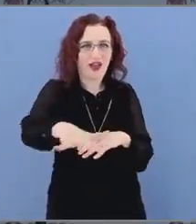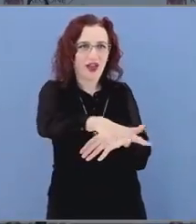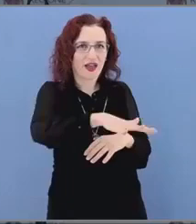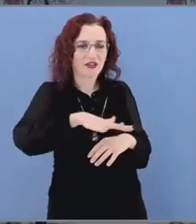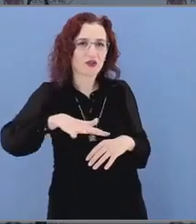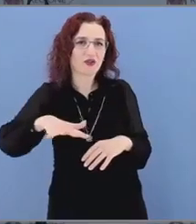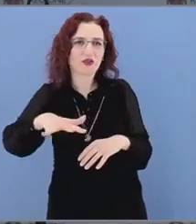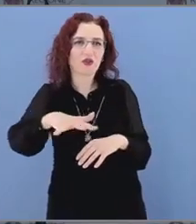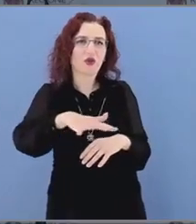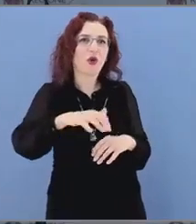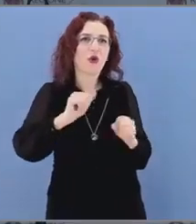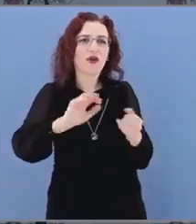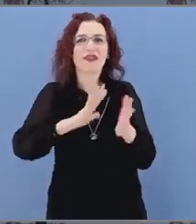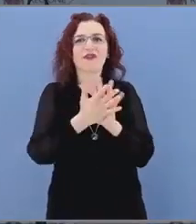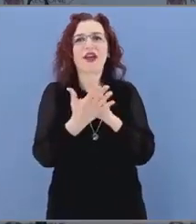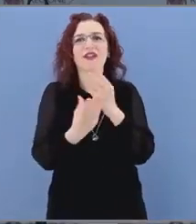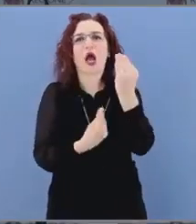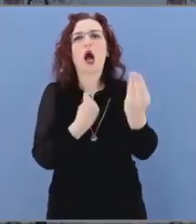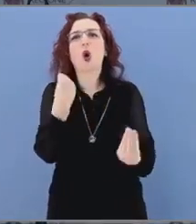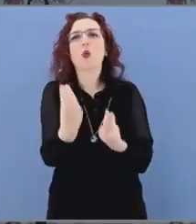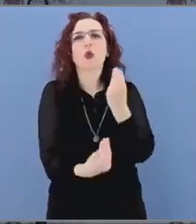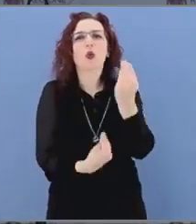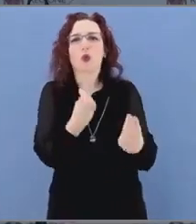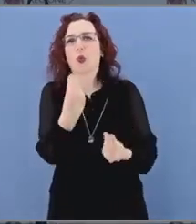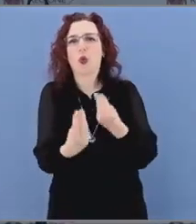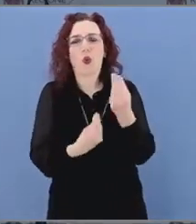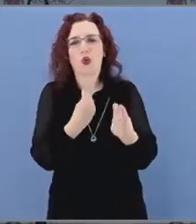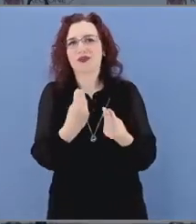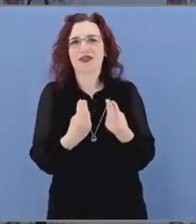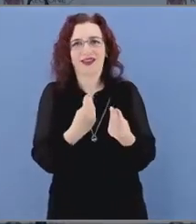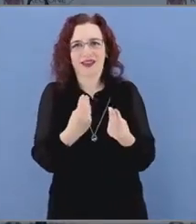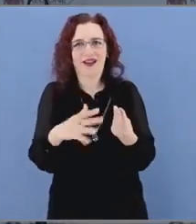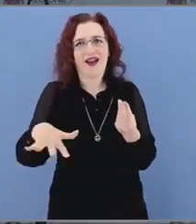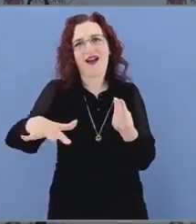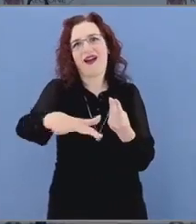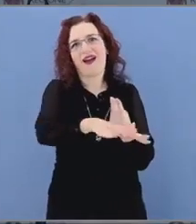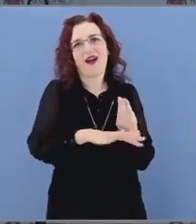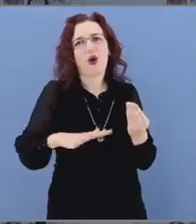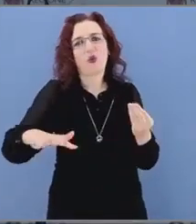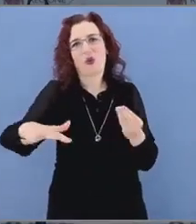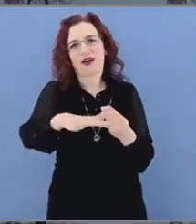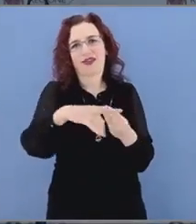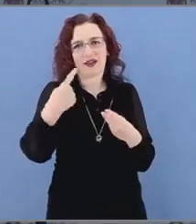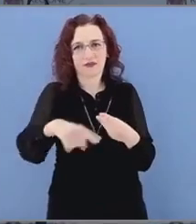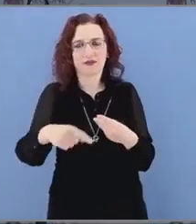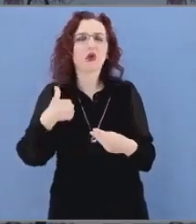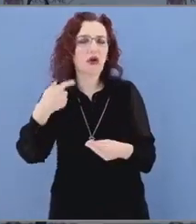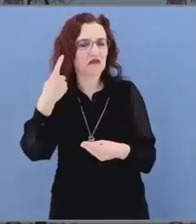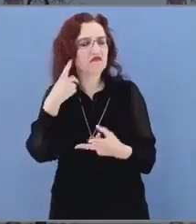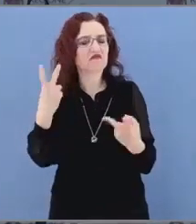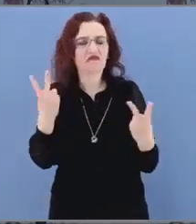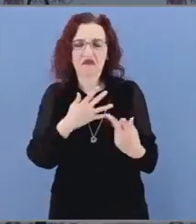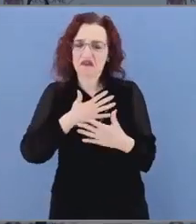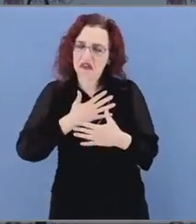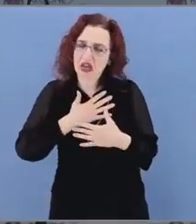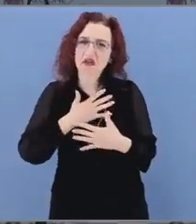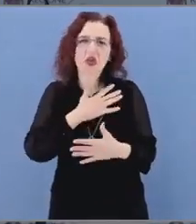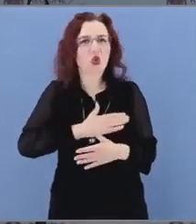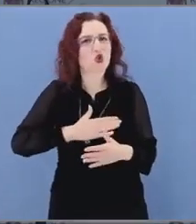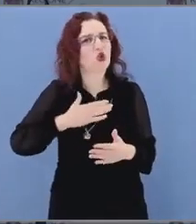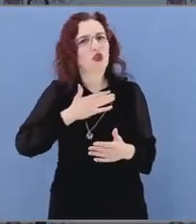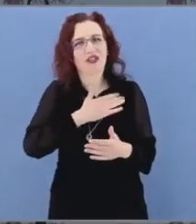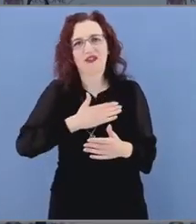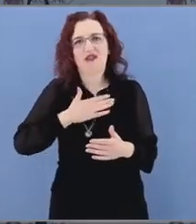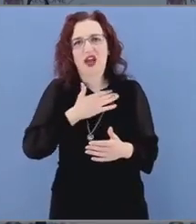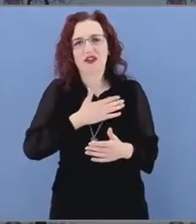ludica che aspetta a questo quartiere. Quindi siamo veramente soddisfatti, crediamo, ne siamo assolutamente convinti che questo è il nostro compito,